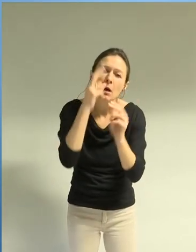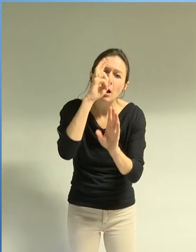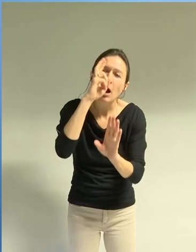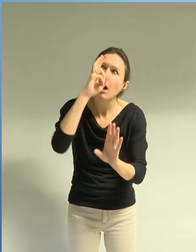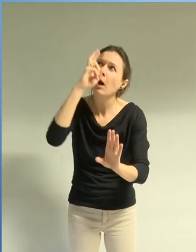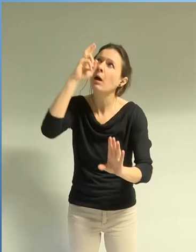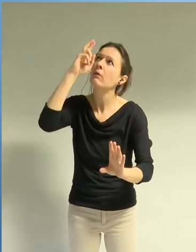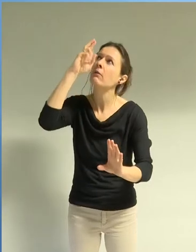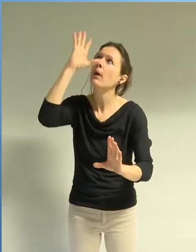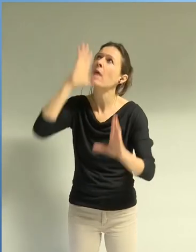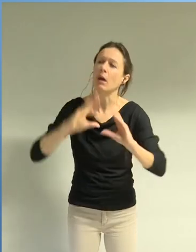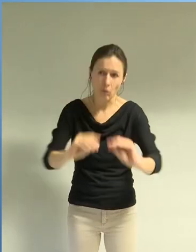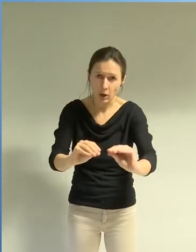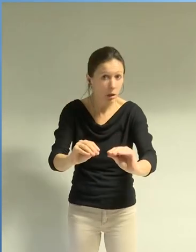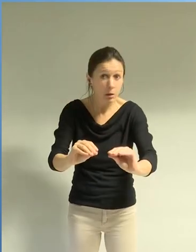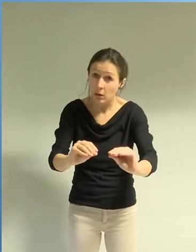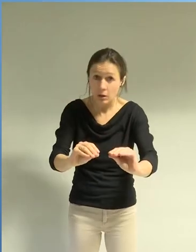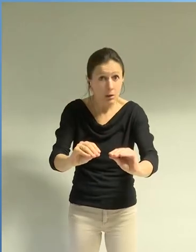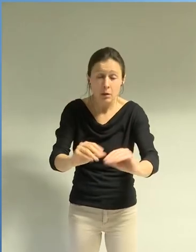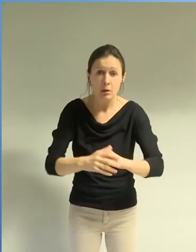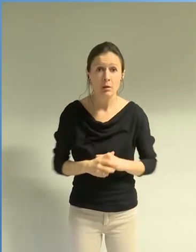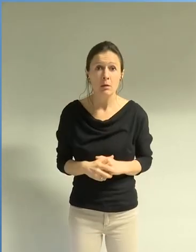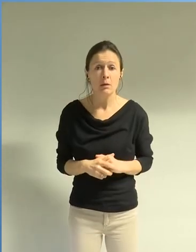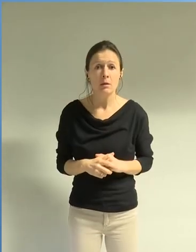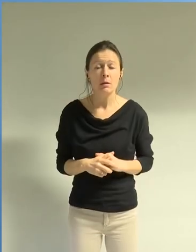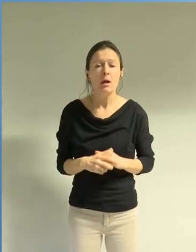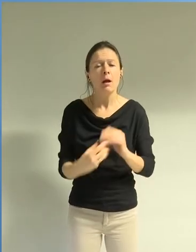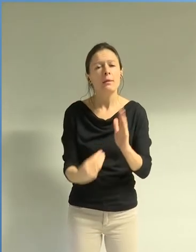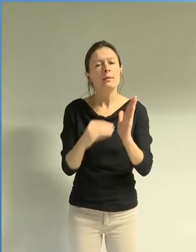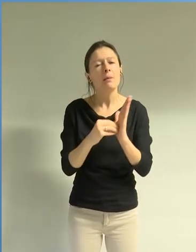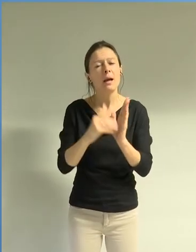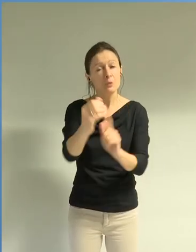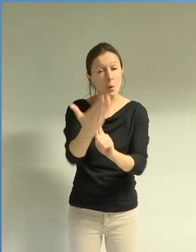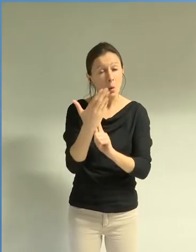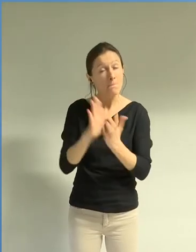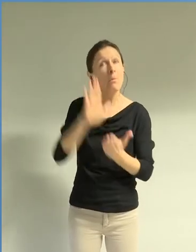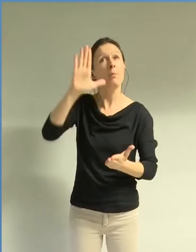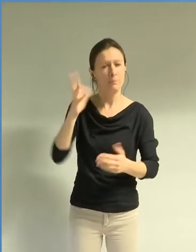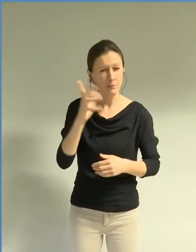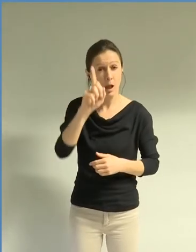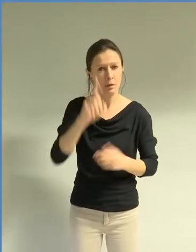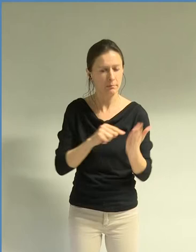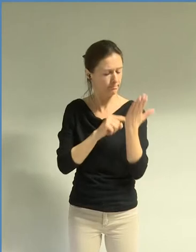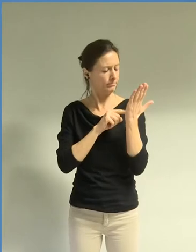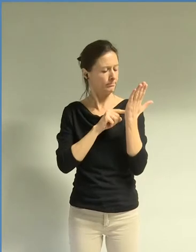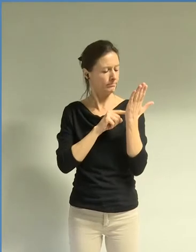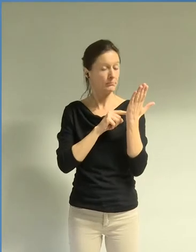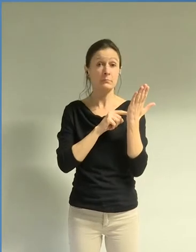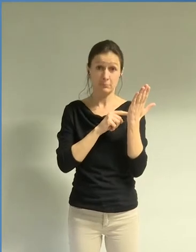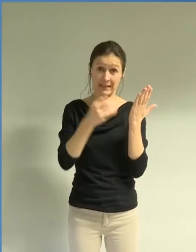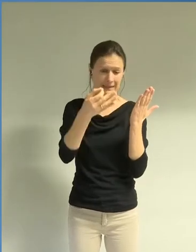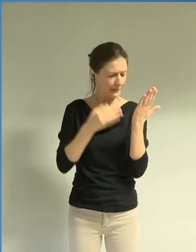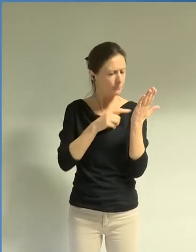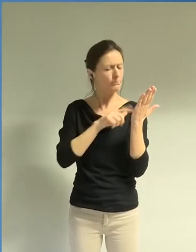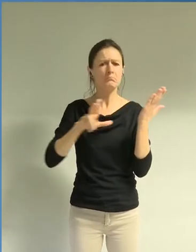réel vous nous promettez dans cette délibération je vous cite de contribuer à la garantie des